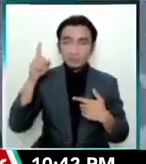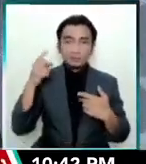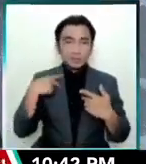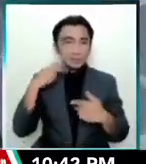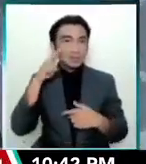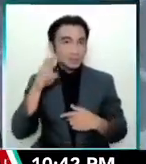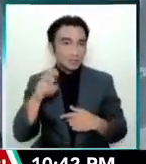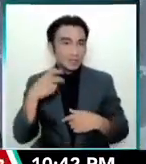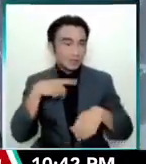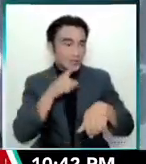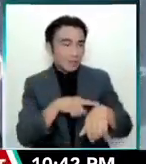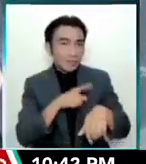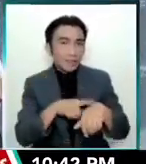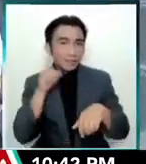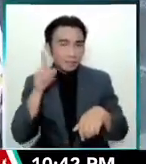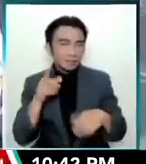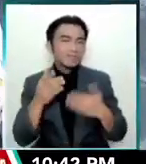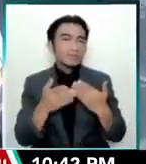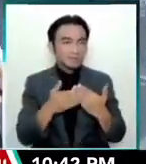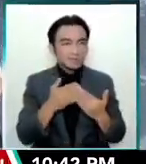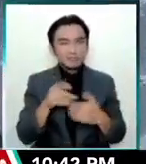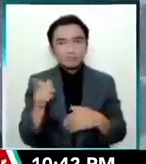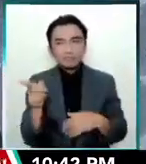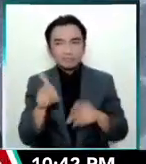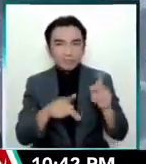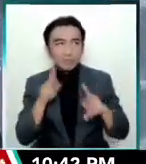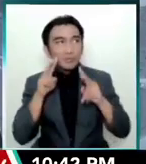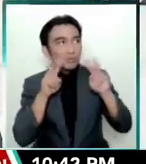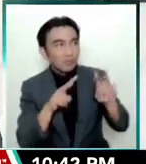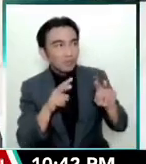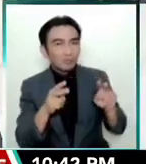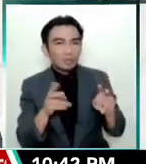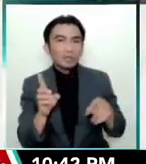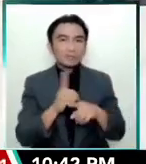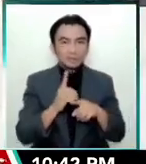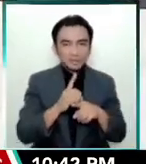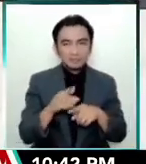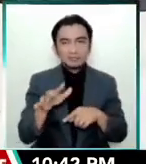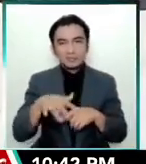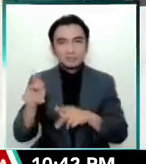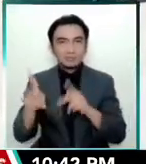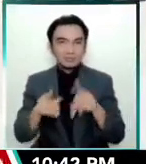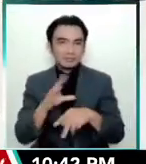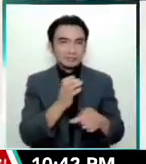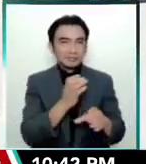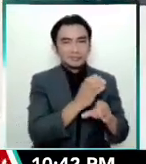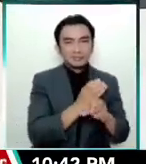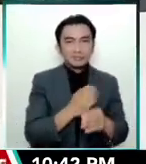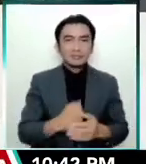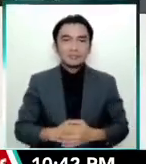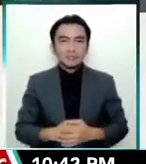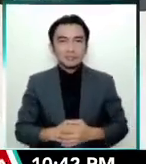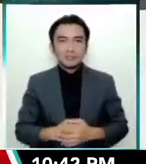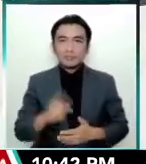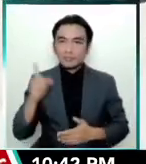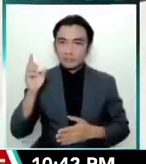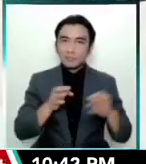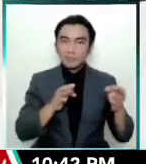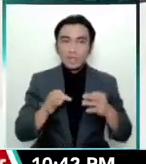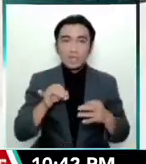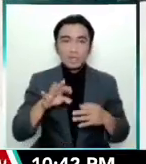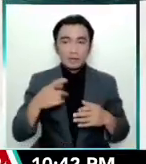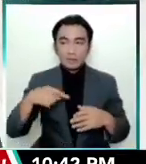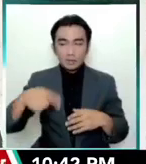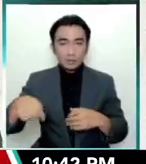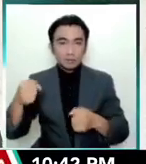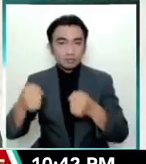siya, may disiplina yung mga tao at saka mga sasakyan. Kung susundin ng mga pasahe, ng mga motorista at saka